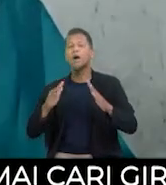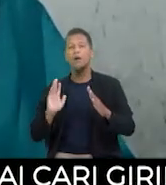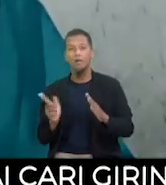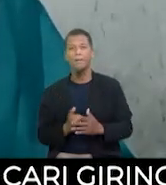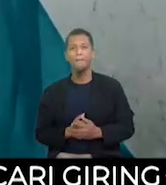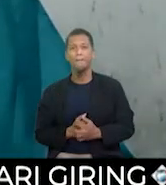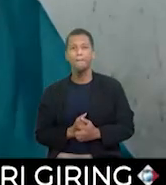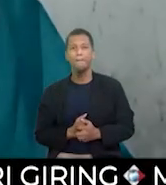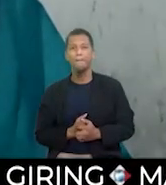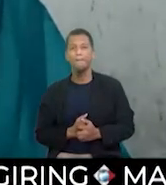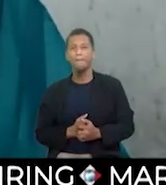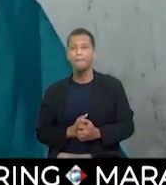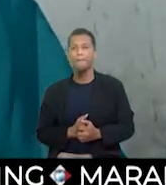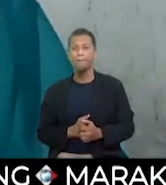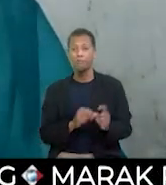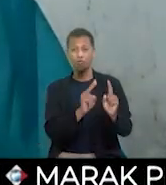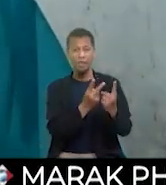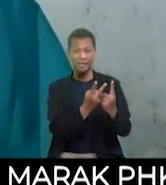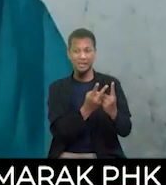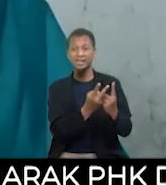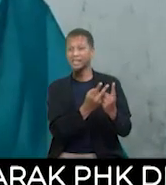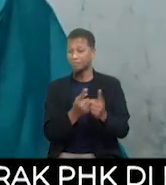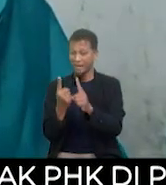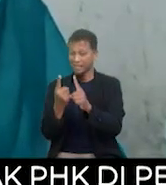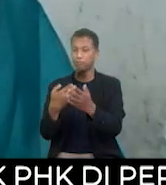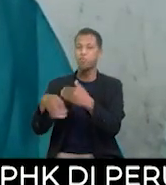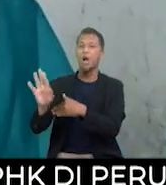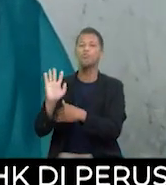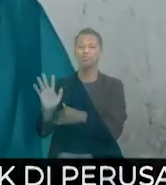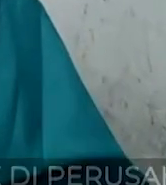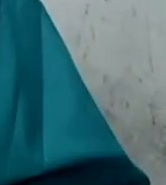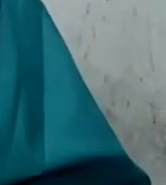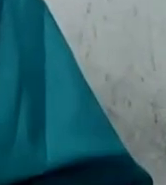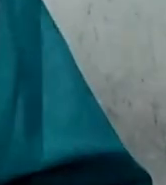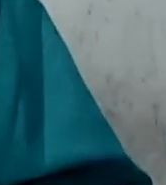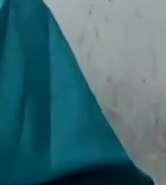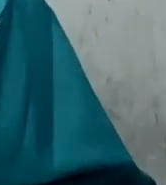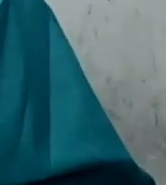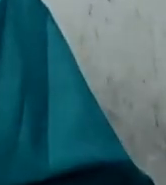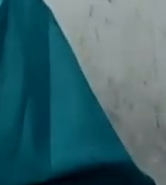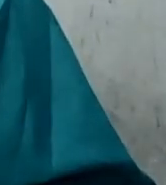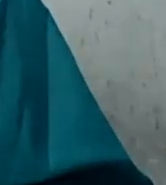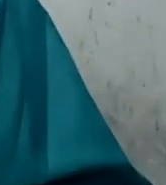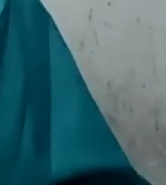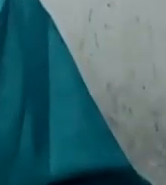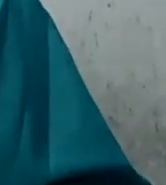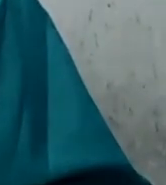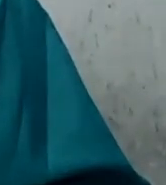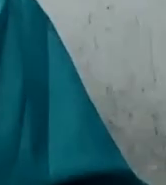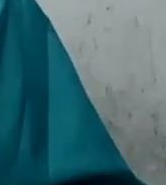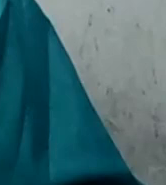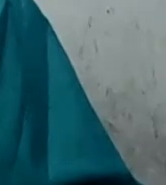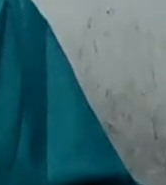Namun ada satu orang lagi diobservasi karena akan terdapat benturan dikepala dan pasien juga mengeluhkan ada muntah jadi kita observasi